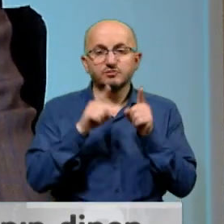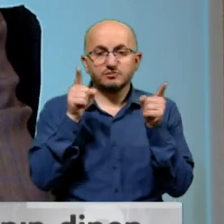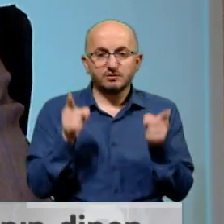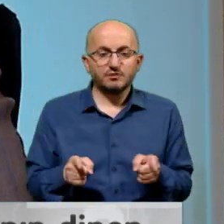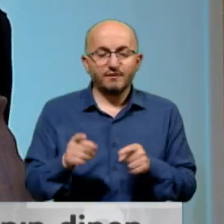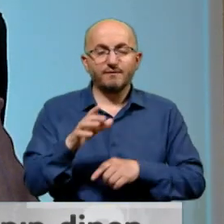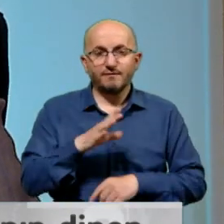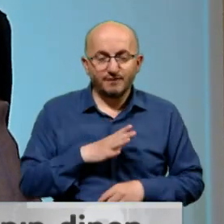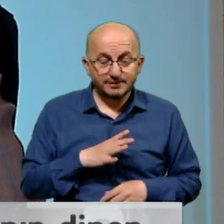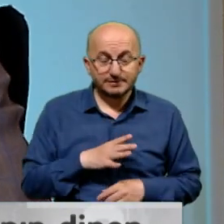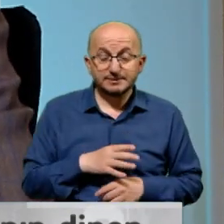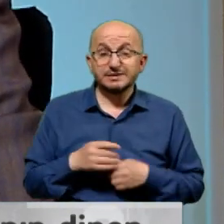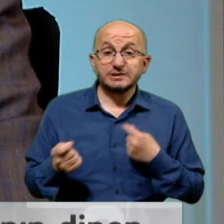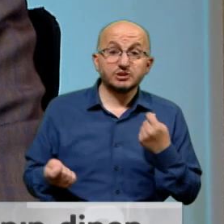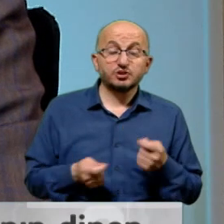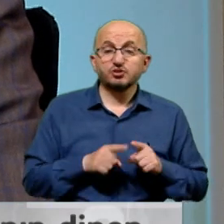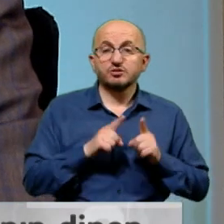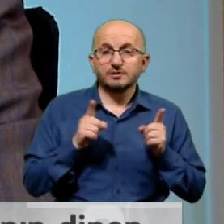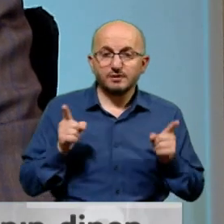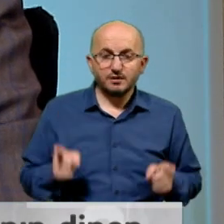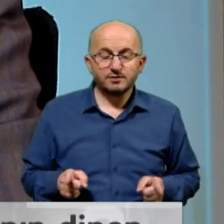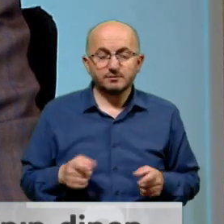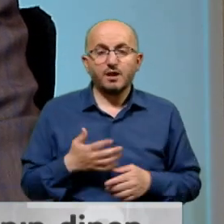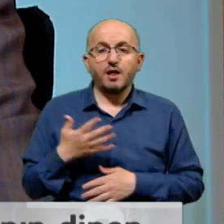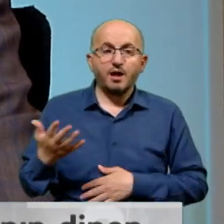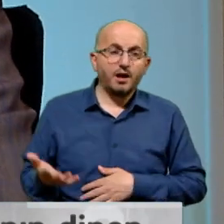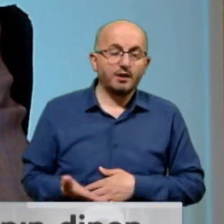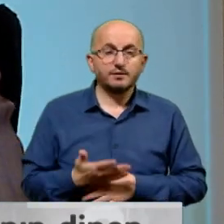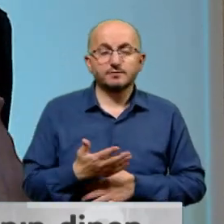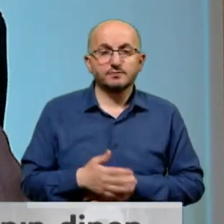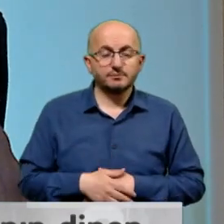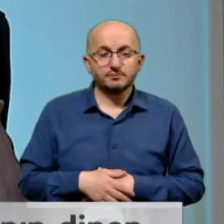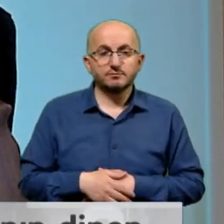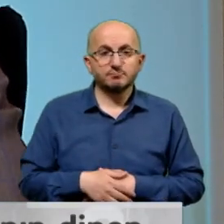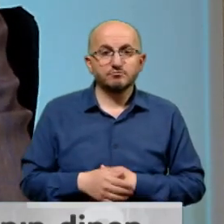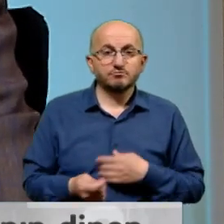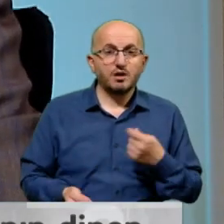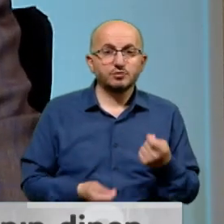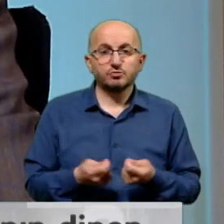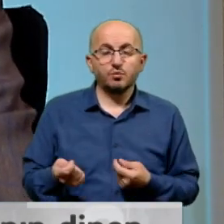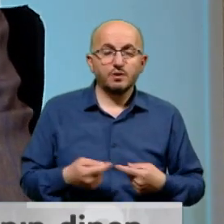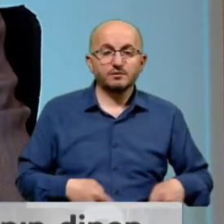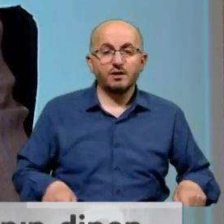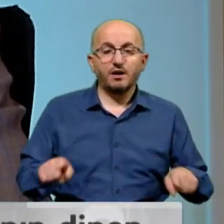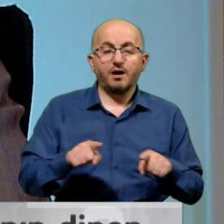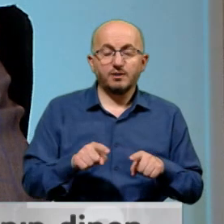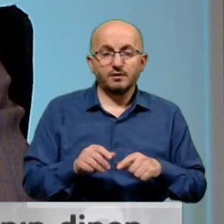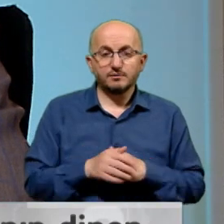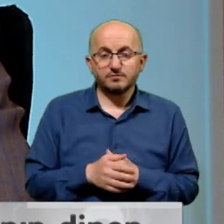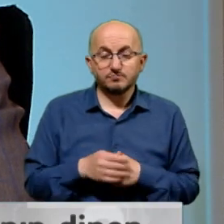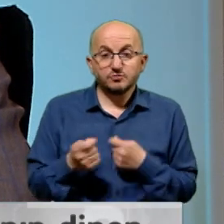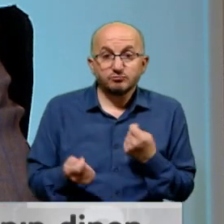Efendim şirketlerin Eğer meşguliyet alanı faaliyet alanı